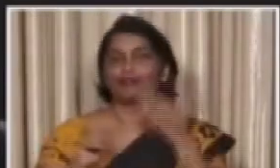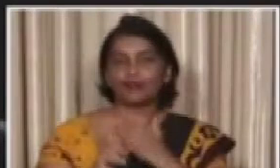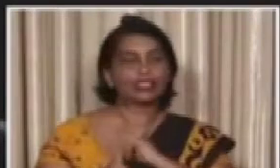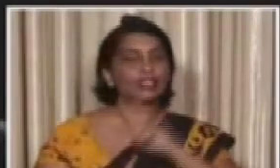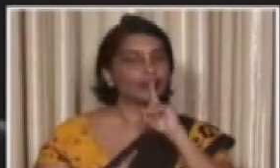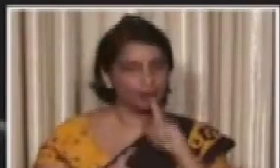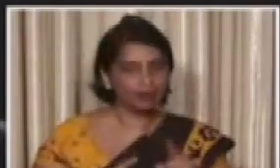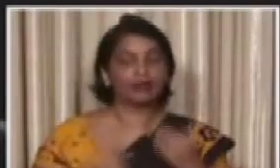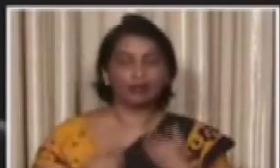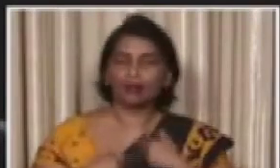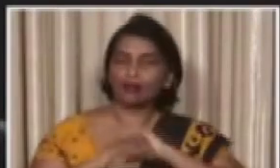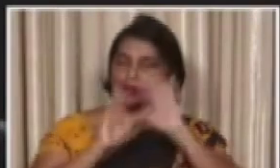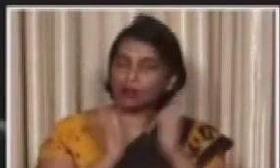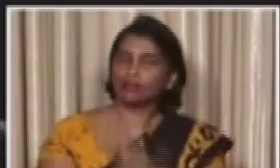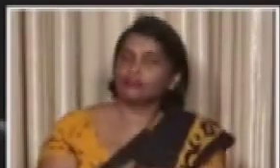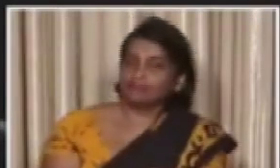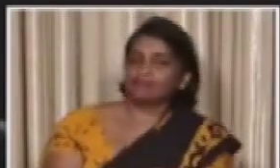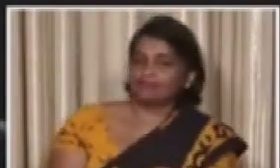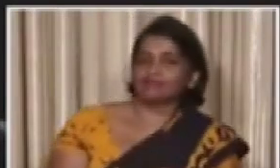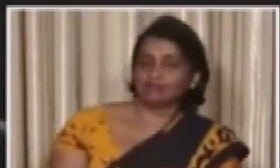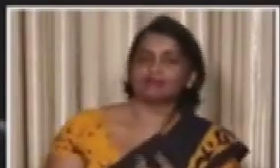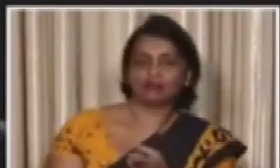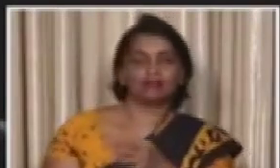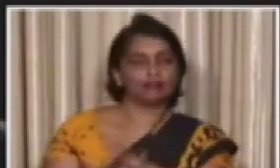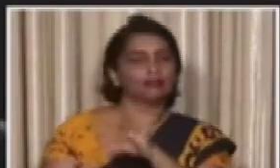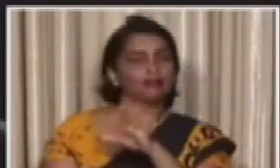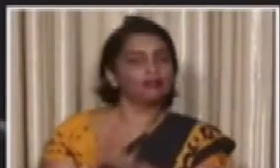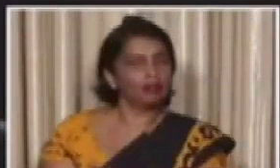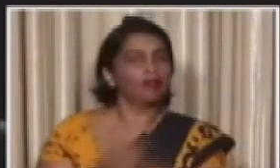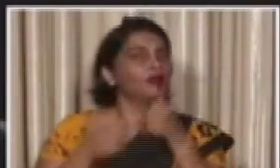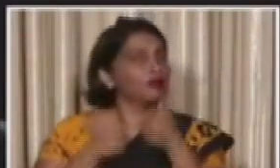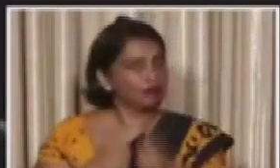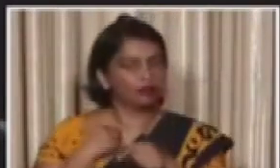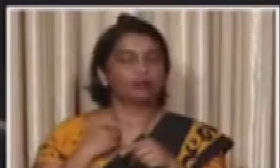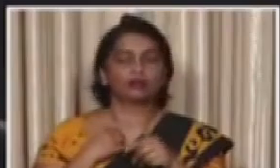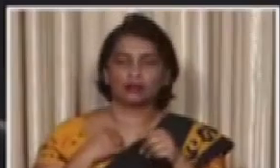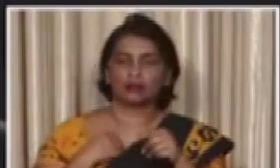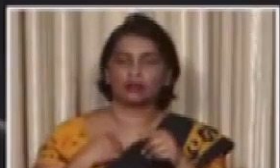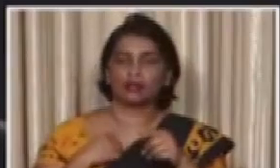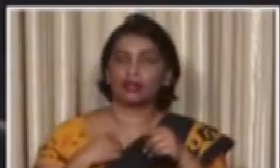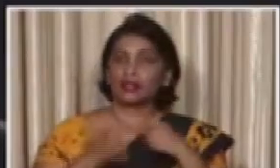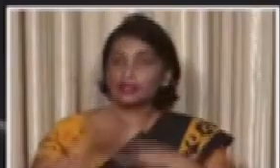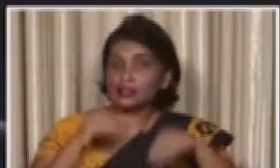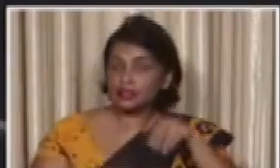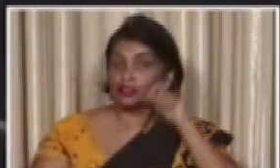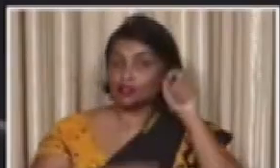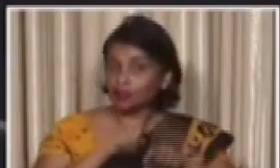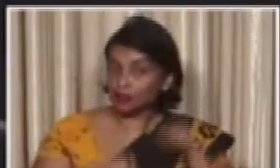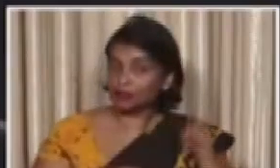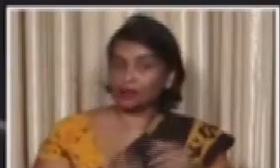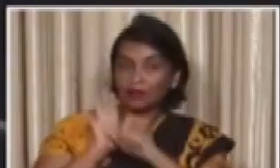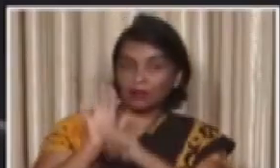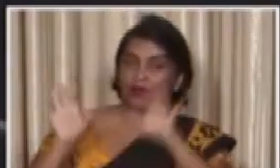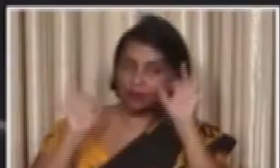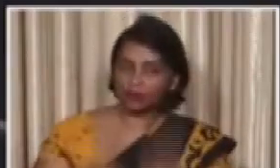කිව්වා මාව හැම කෙනෙක්ම දිරිමත් කරා. ඔබ ගන්න නිවැරදි තීරණය ඡන්දය දීපු පාක්ෂිකයා පාවා දෙන්නේ